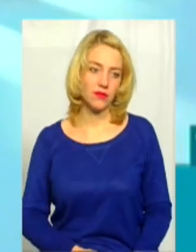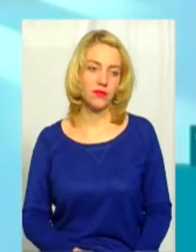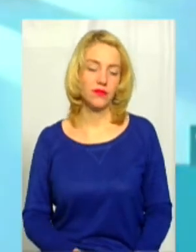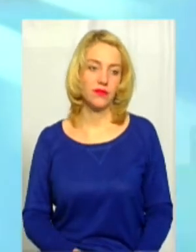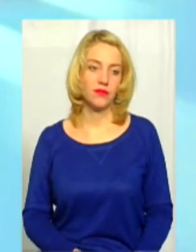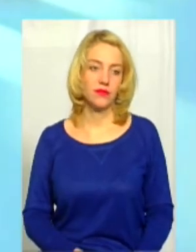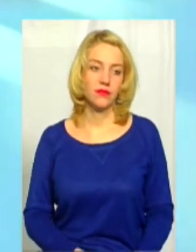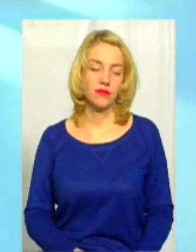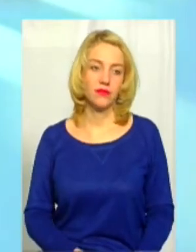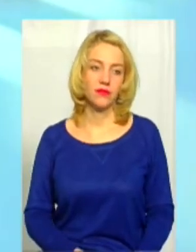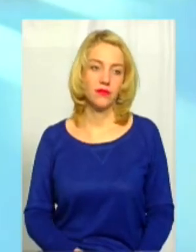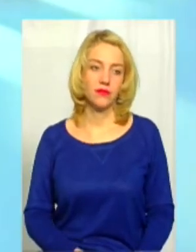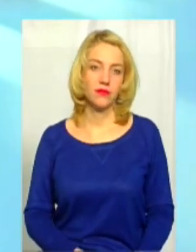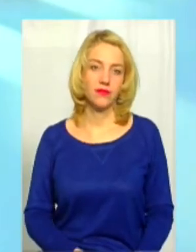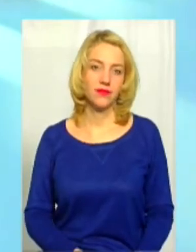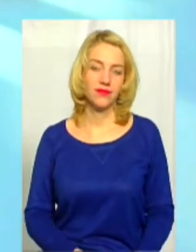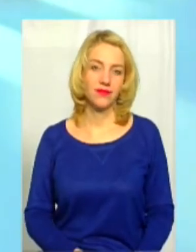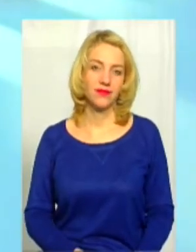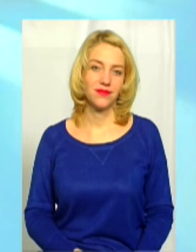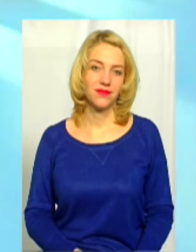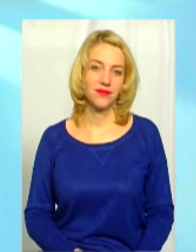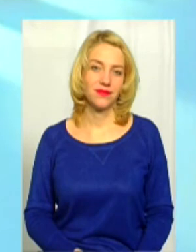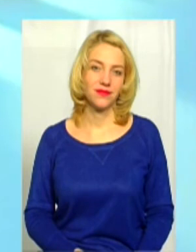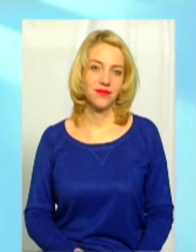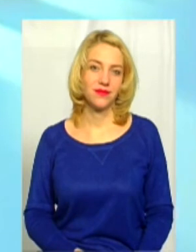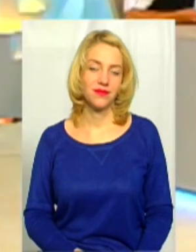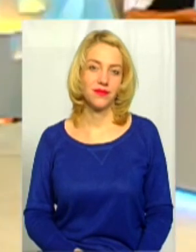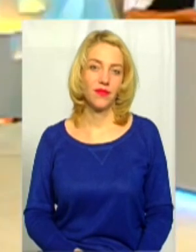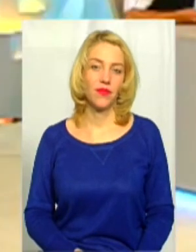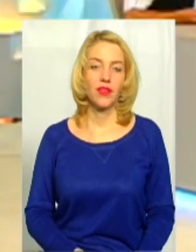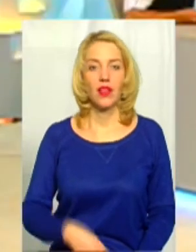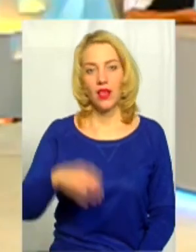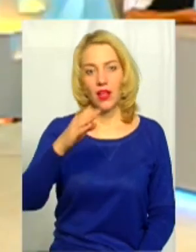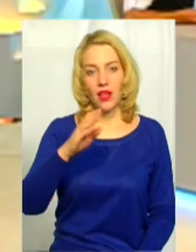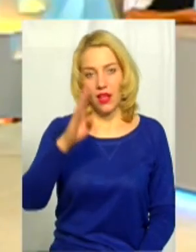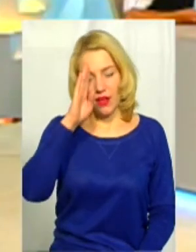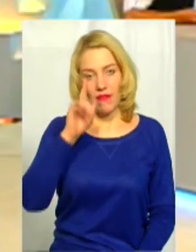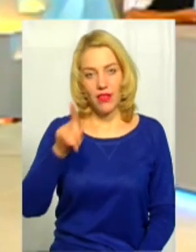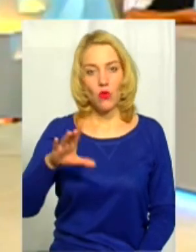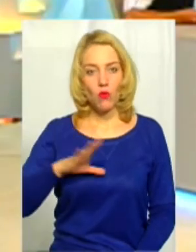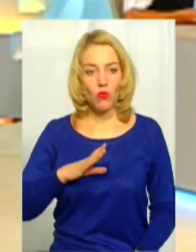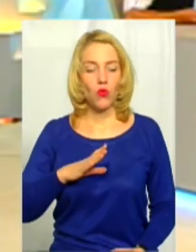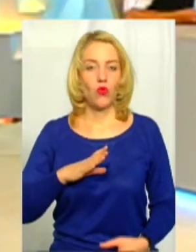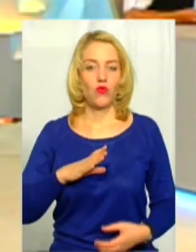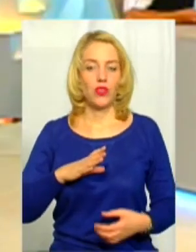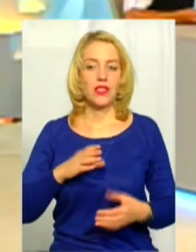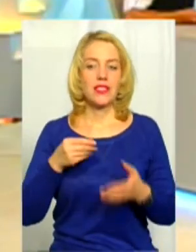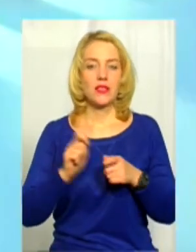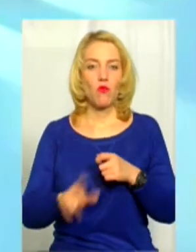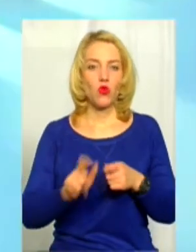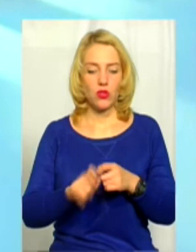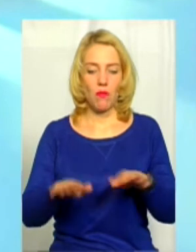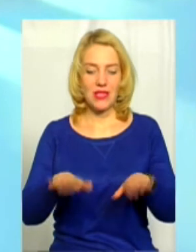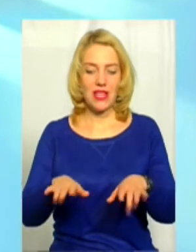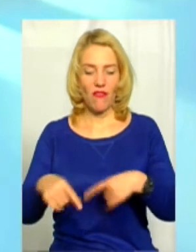de club de football de la ville. Він був спонсором футбольного клубу, місцевого футбольного клубу. Et on a